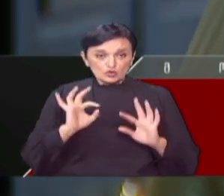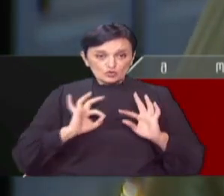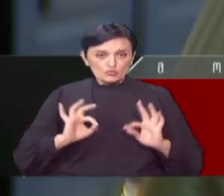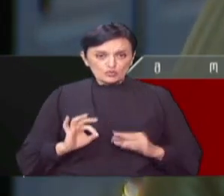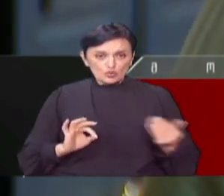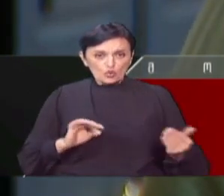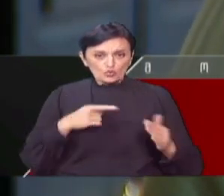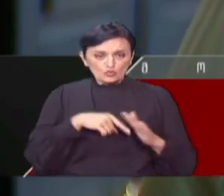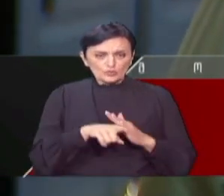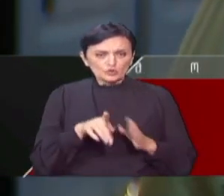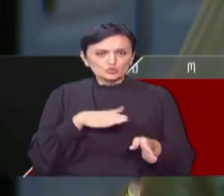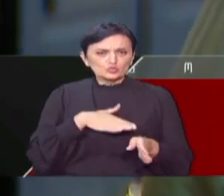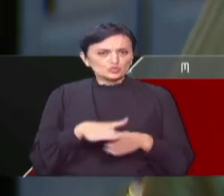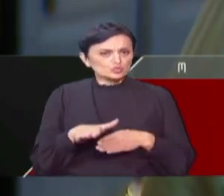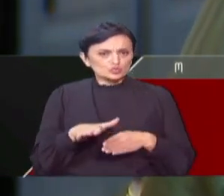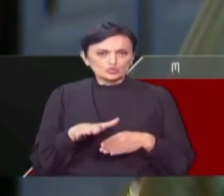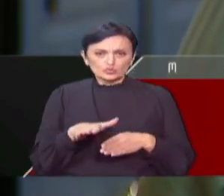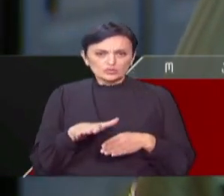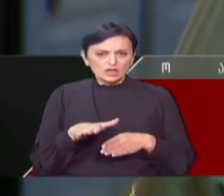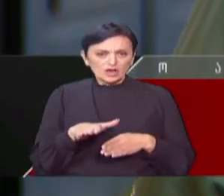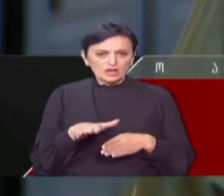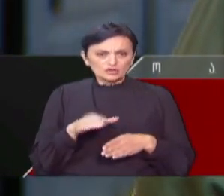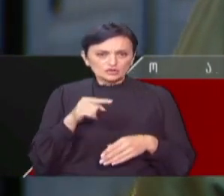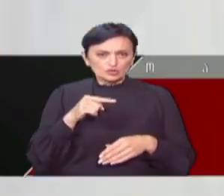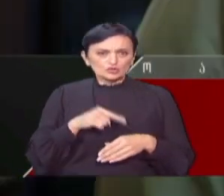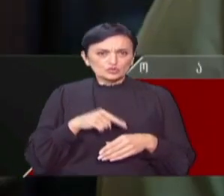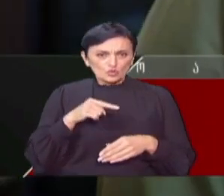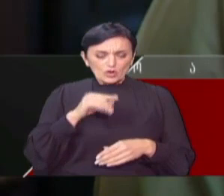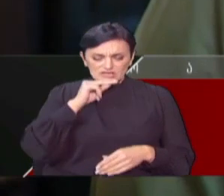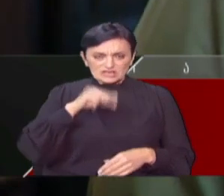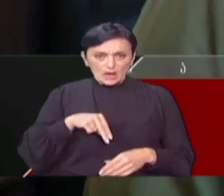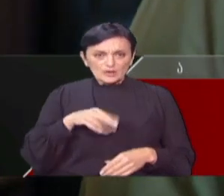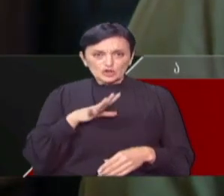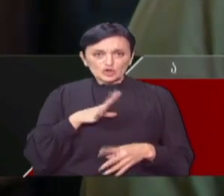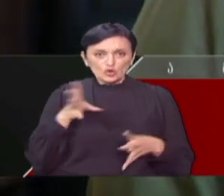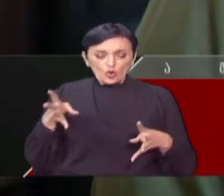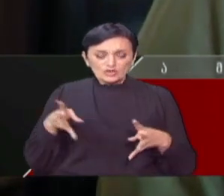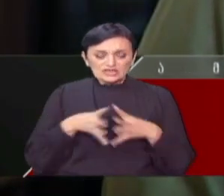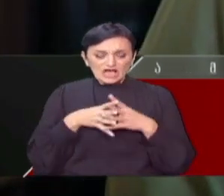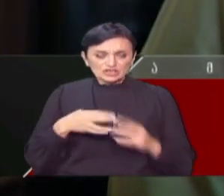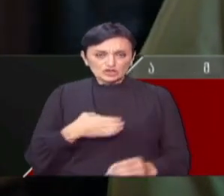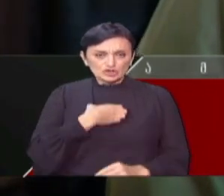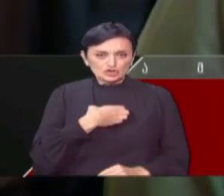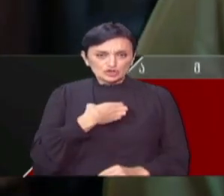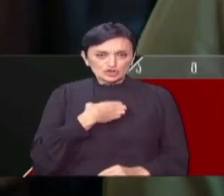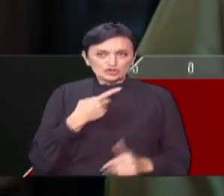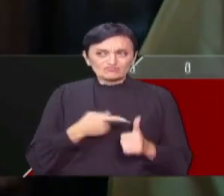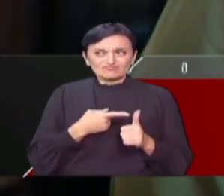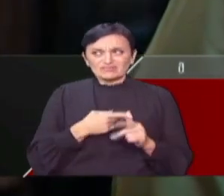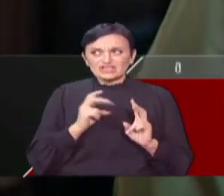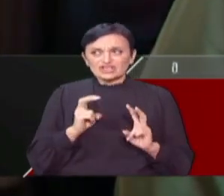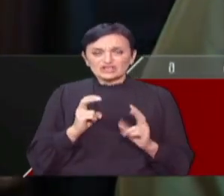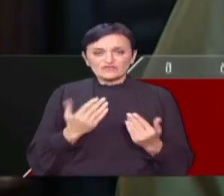მიერ წარმოდგენილი, სრულად თავს ცნობს დამნაშავედ. იყო ნაზავი იმ შიშისა, რომელსაც ჰქვია,